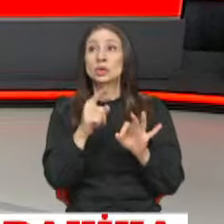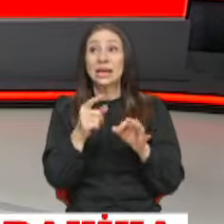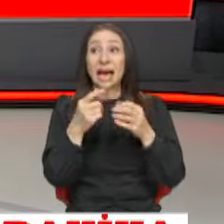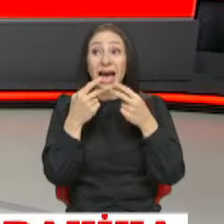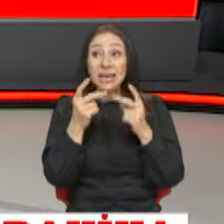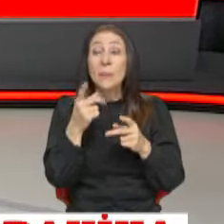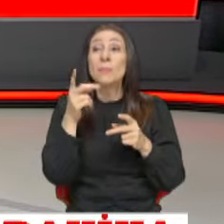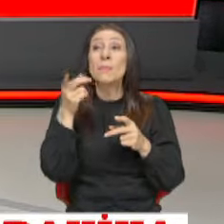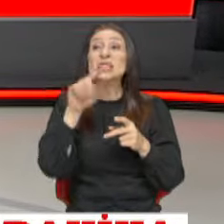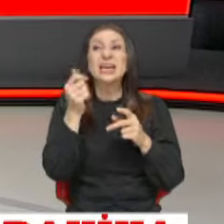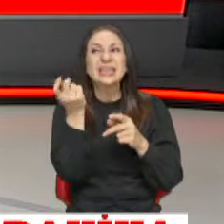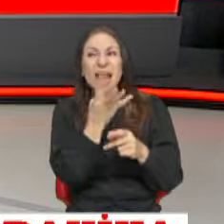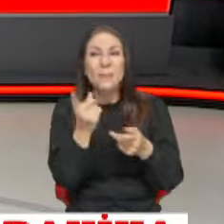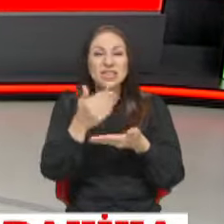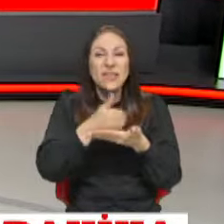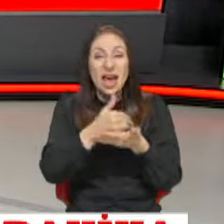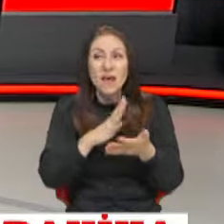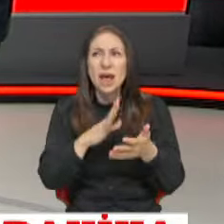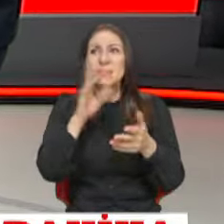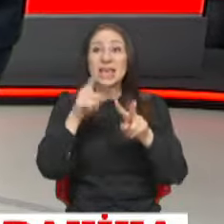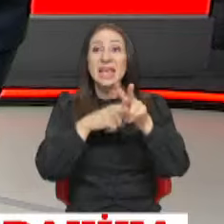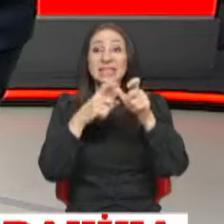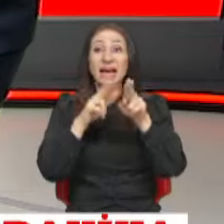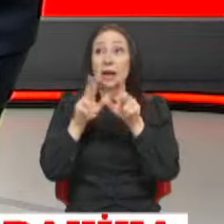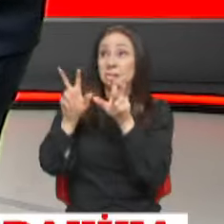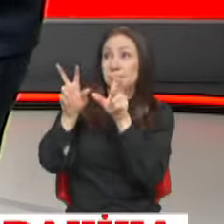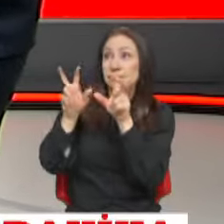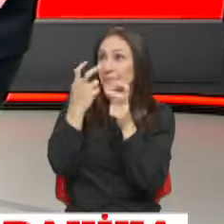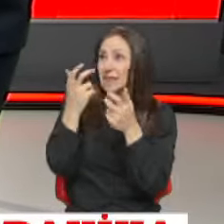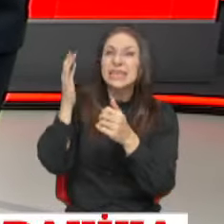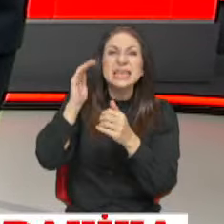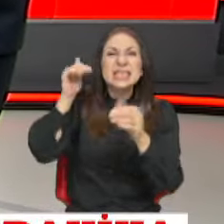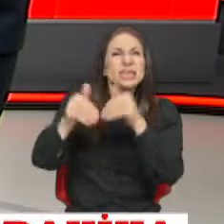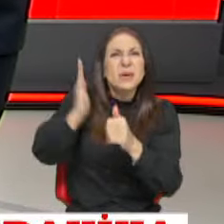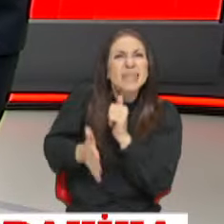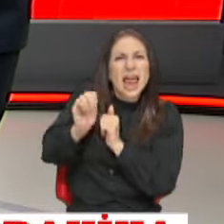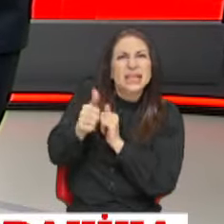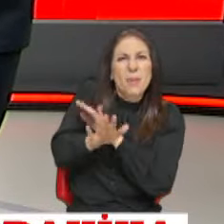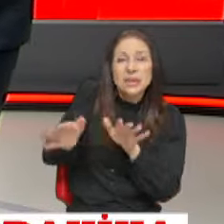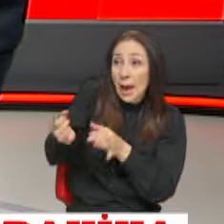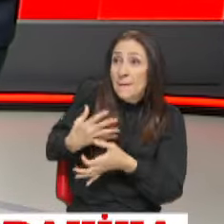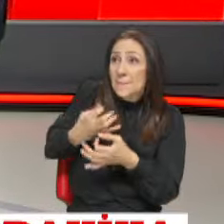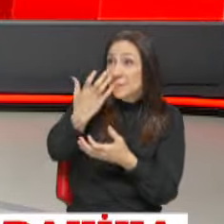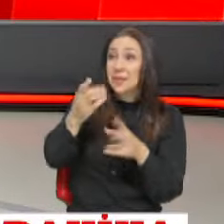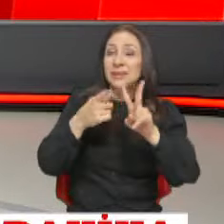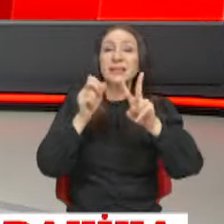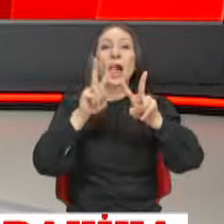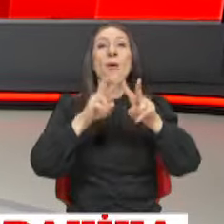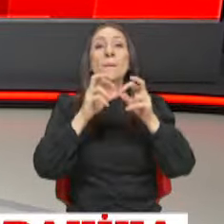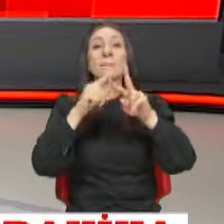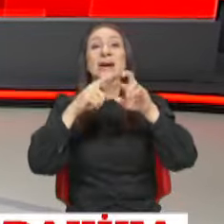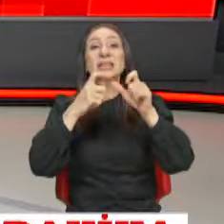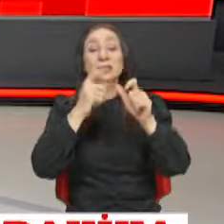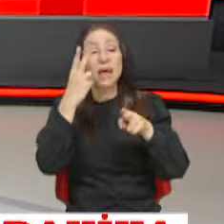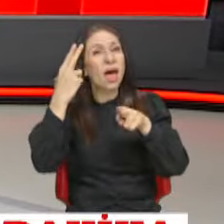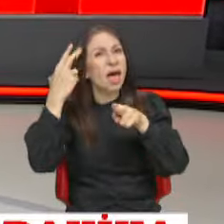çizdi başka rakamlar başka veriler var Gözler Yüksek Seçim Kurulu'nun seçim yasağını ne zaman kaldıracağın da e nav Haber'den Barış Kaya Bir